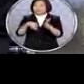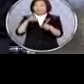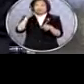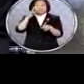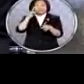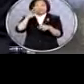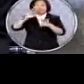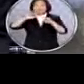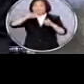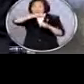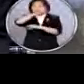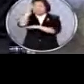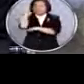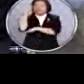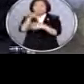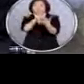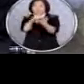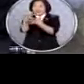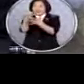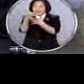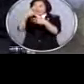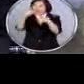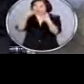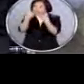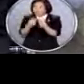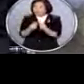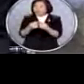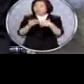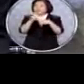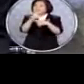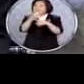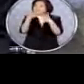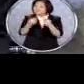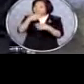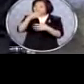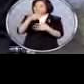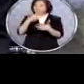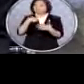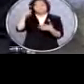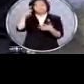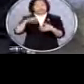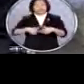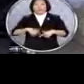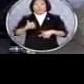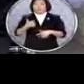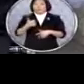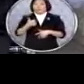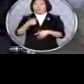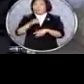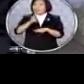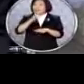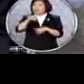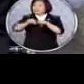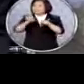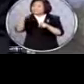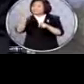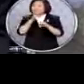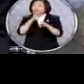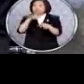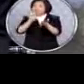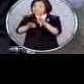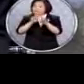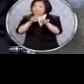这实在是非常的有雄心啊。我们如果要这样做的话，是不是要大量的加税，或者把我们的预算要砍